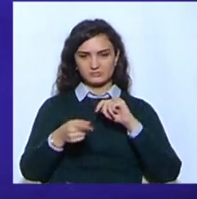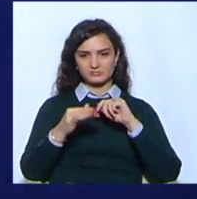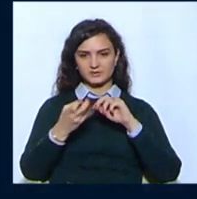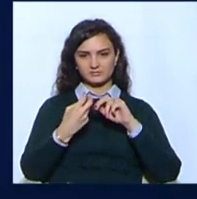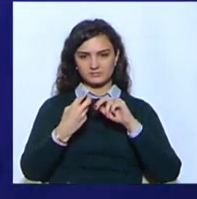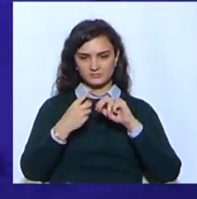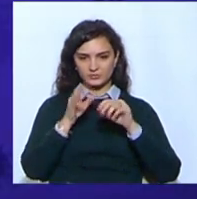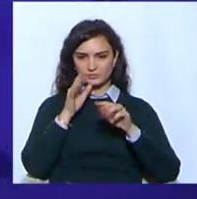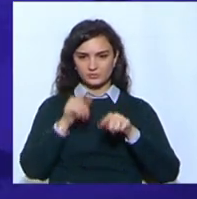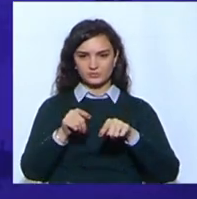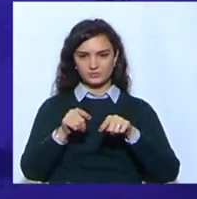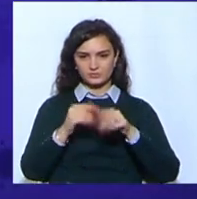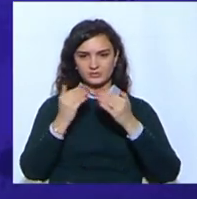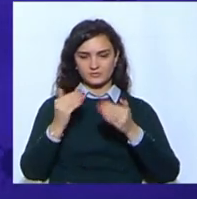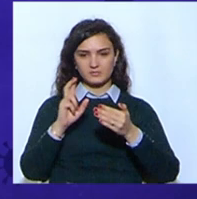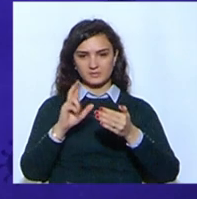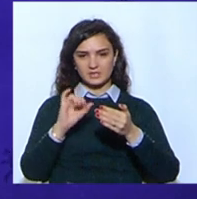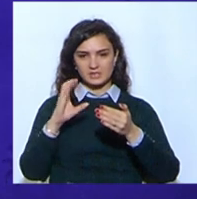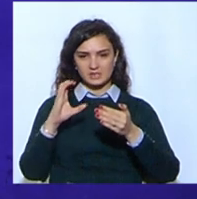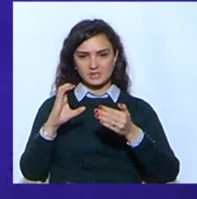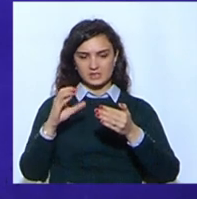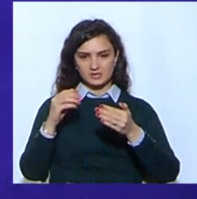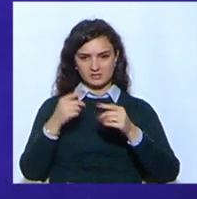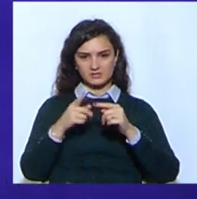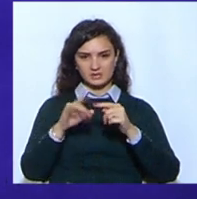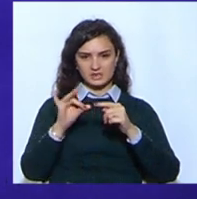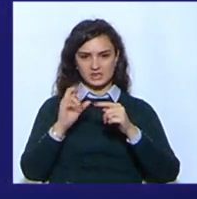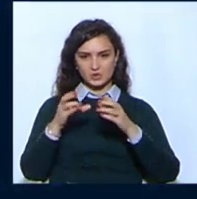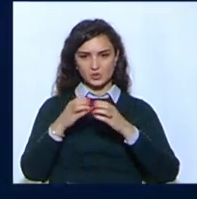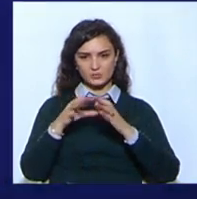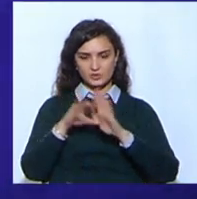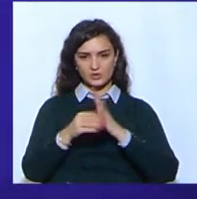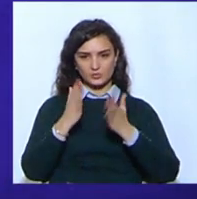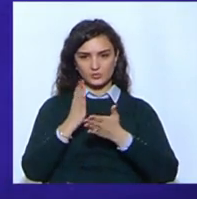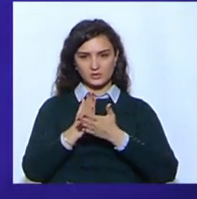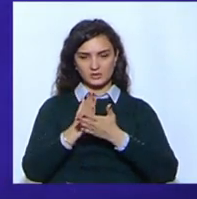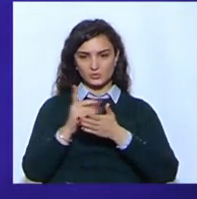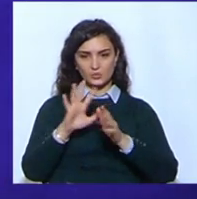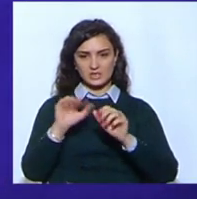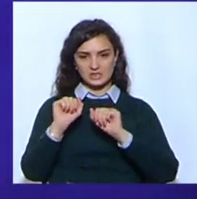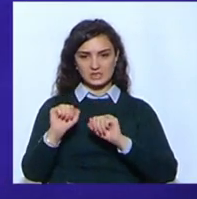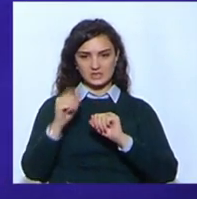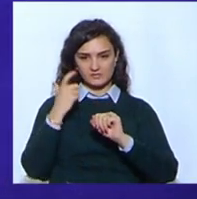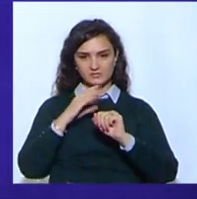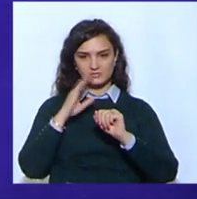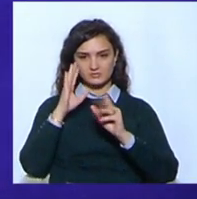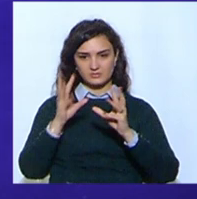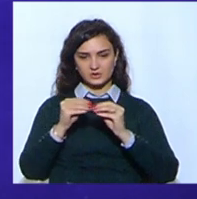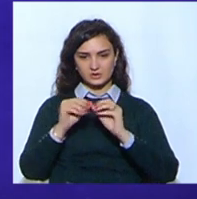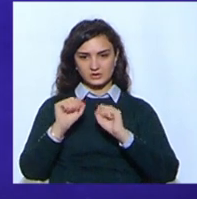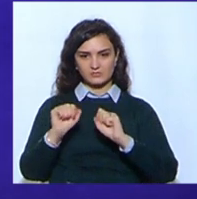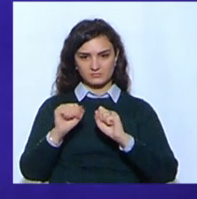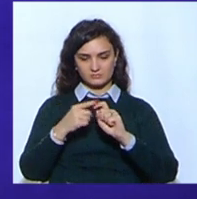ან პედიკურის დროს. თქვენ B ან C ჰეპატიტის რისკის ჯგუფში ხართ, თუ არ იცავთ თავს სქესობრივი